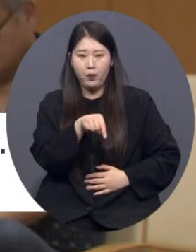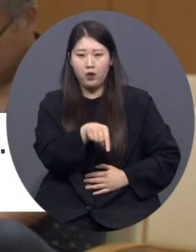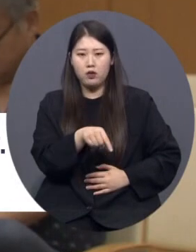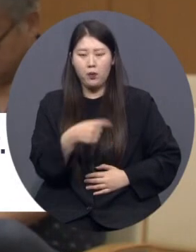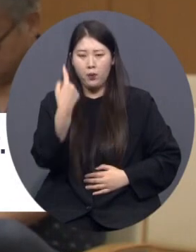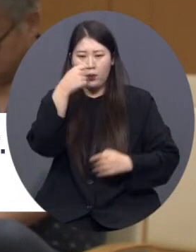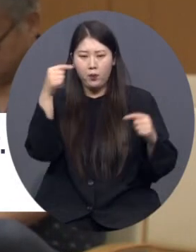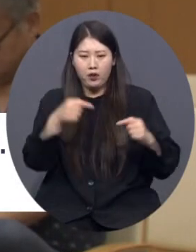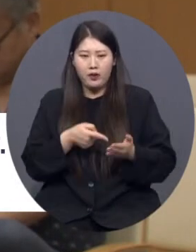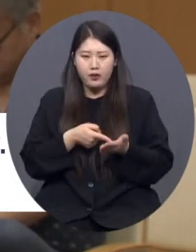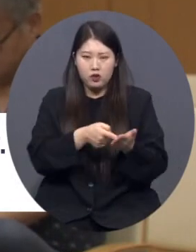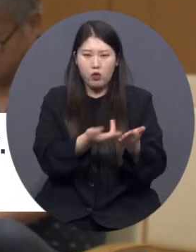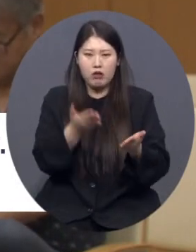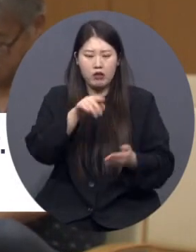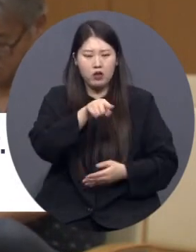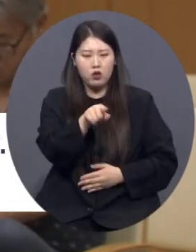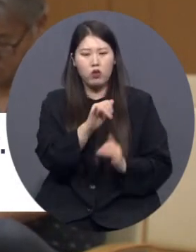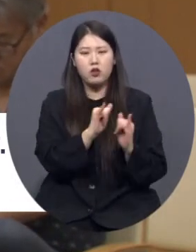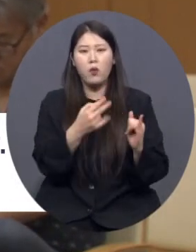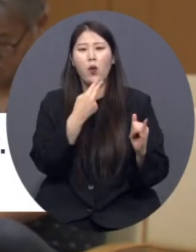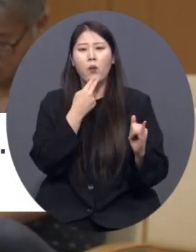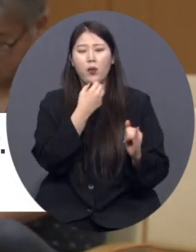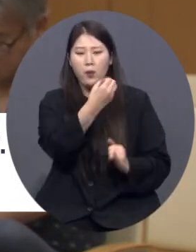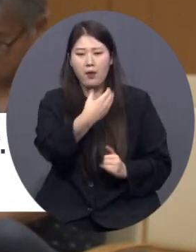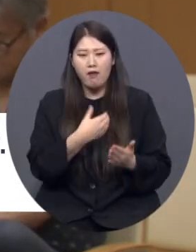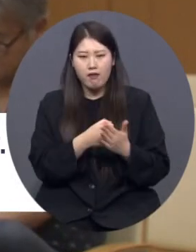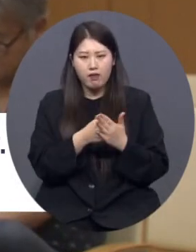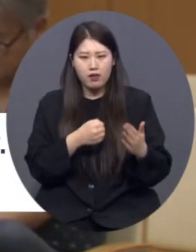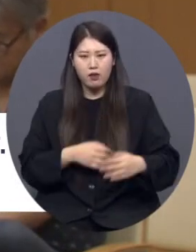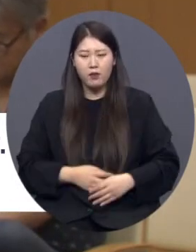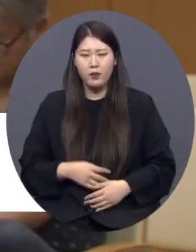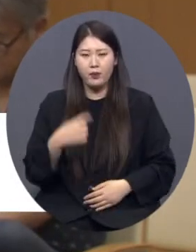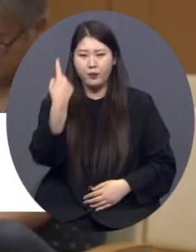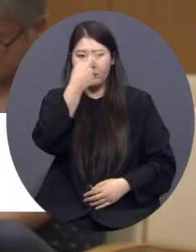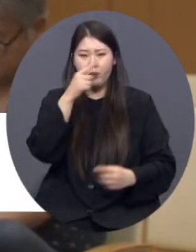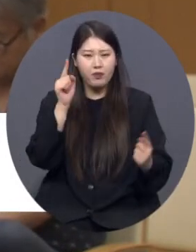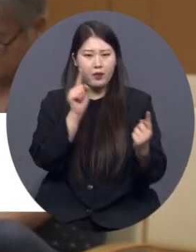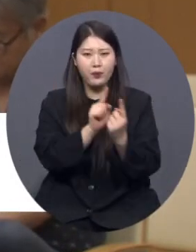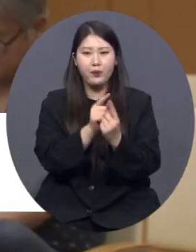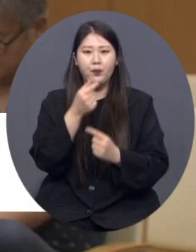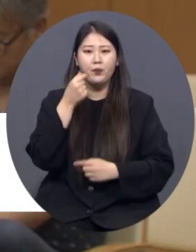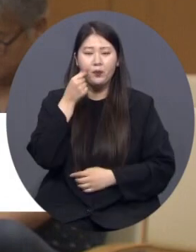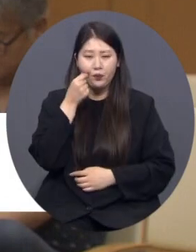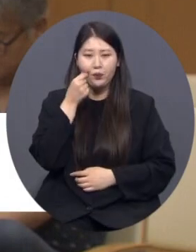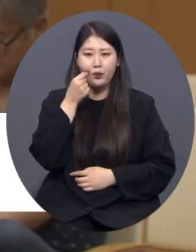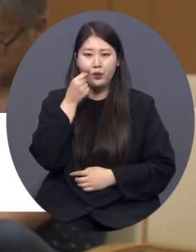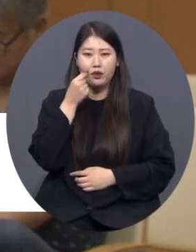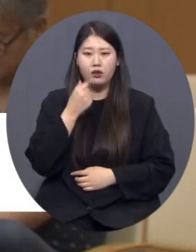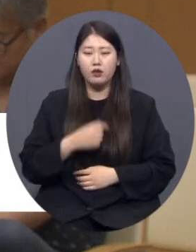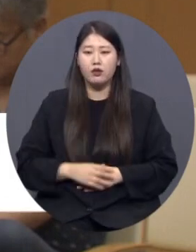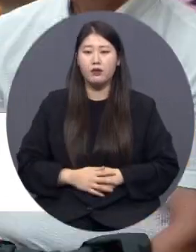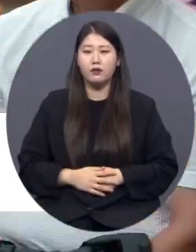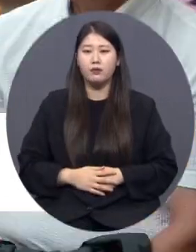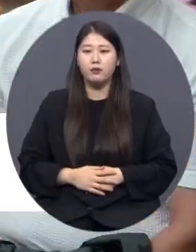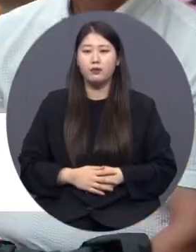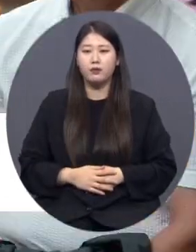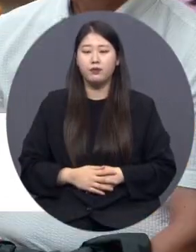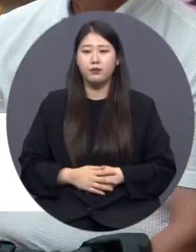신청했는데 그런 사람은 없다 그래가지고 한 번도 몇 번을 갔었는데 면회가 안